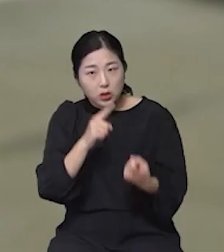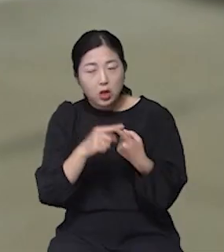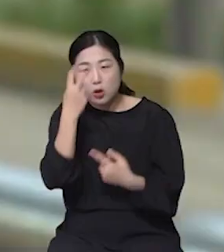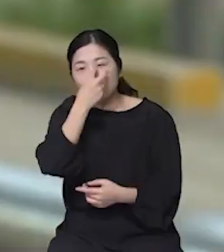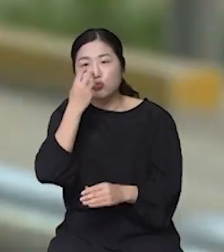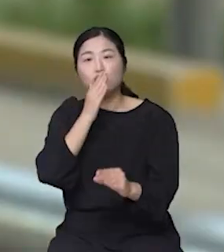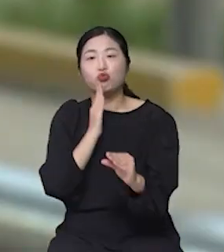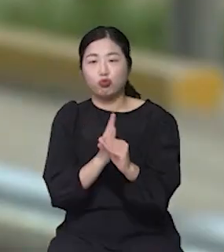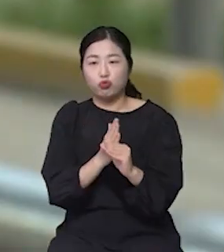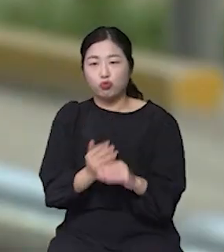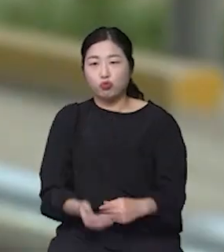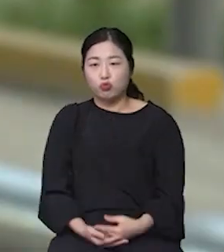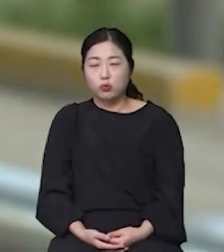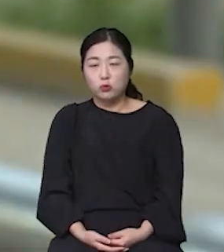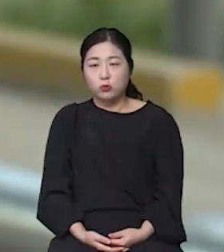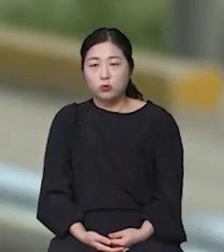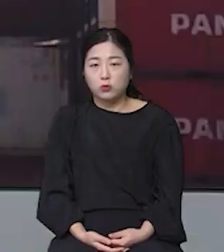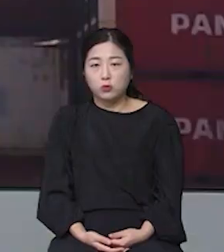파악하고 있습니다.